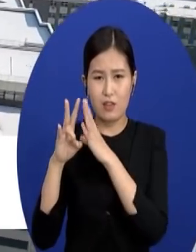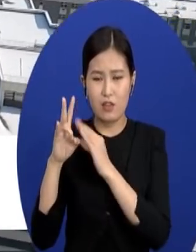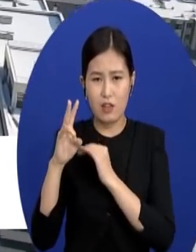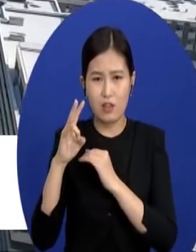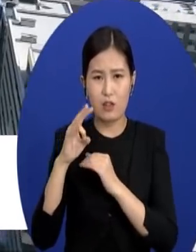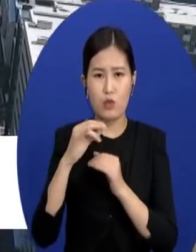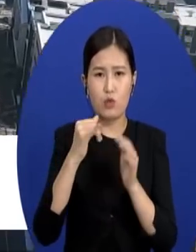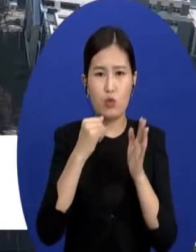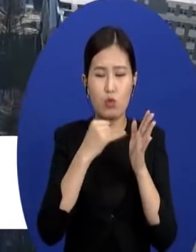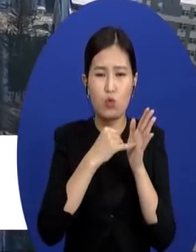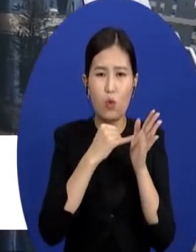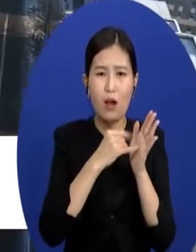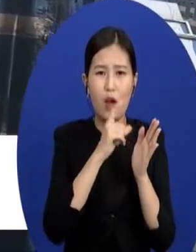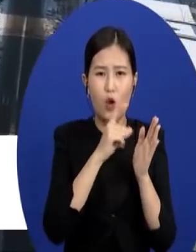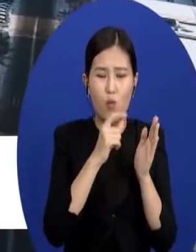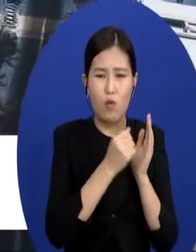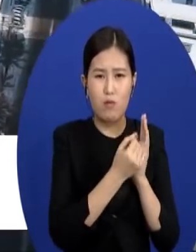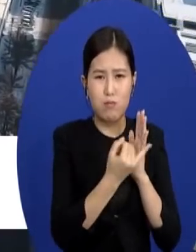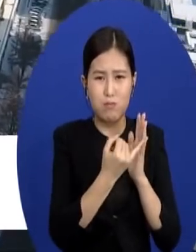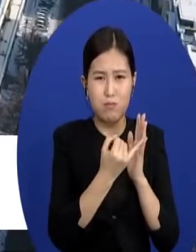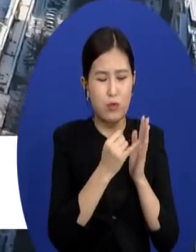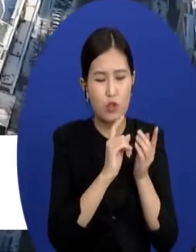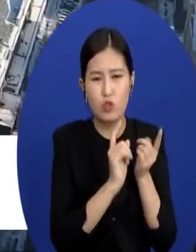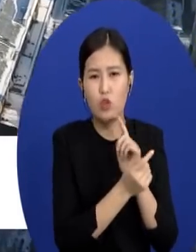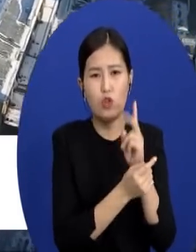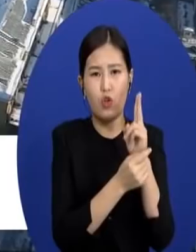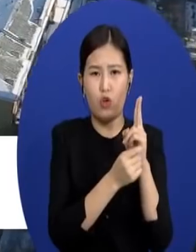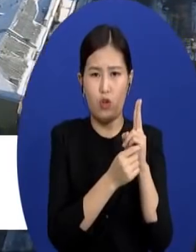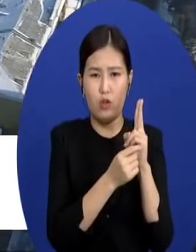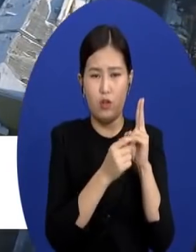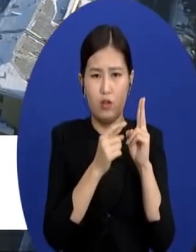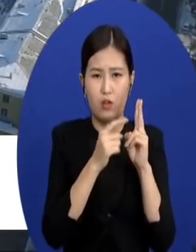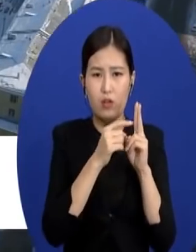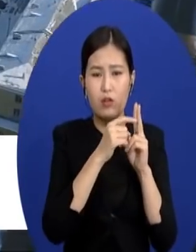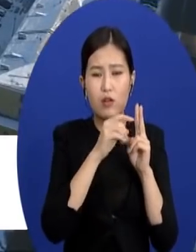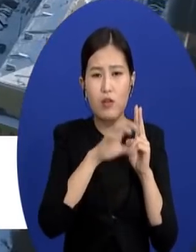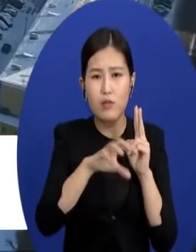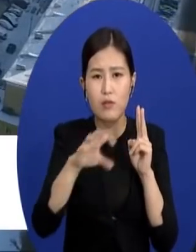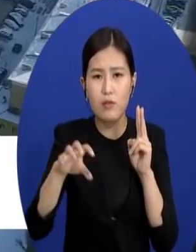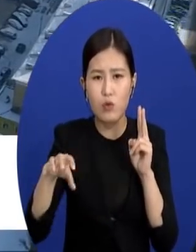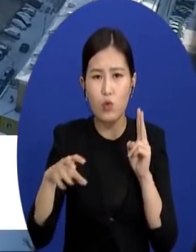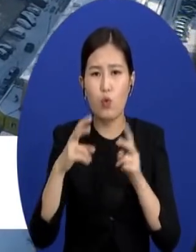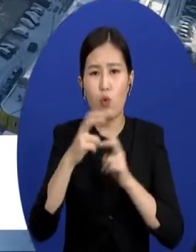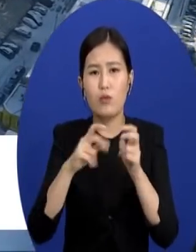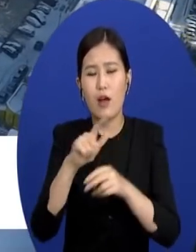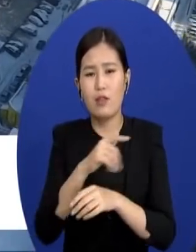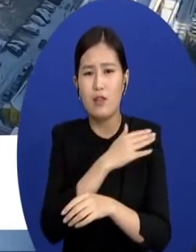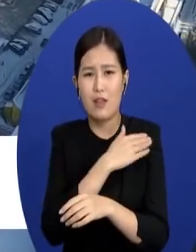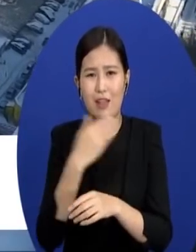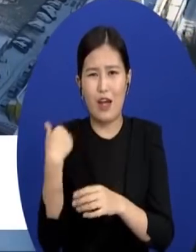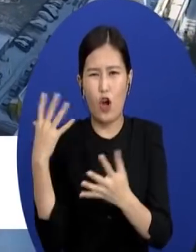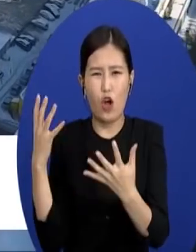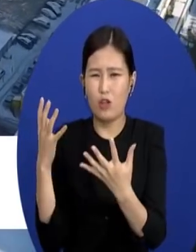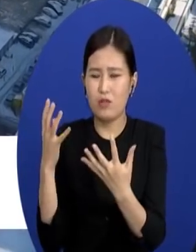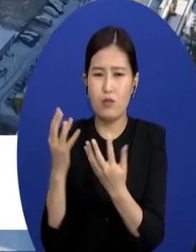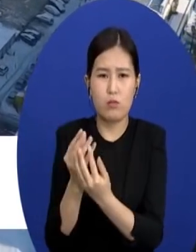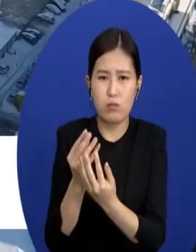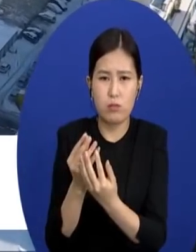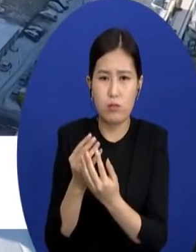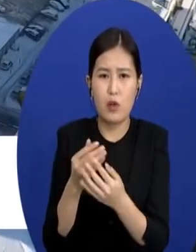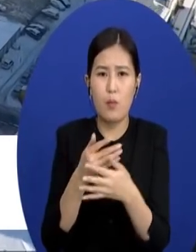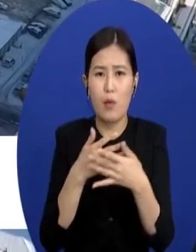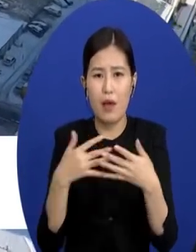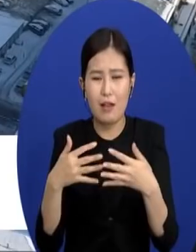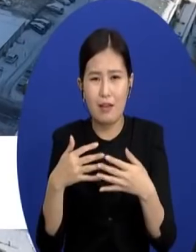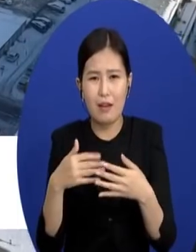6 орлогчийг 2 болгоё. Харин агентлаг хилтэс нэгж орон нутгийн өмчт үйлдвэрийн газруудын дарга нарыг цөөлье. Тэдний хангамж бараа материалын